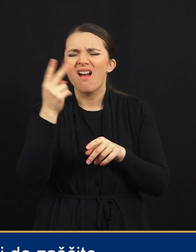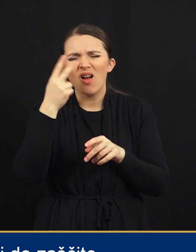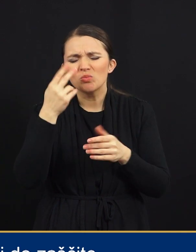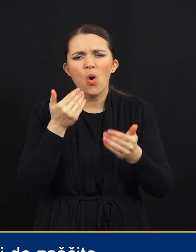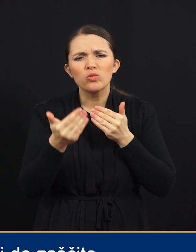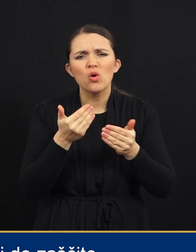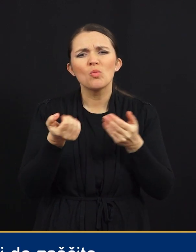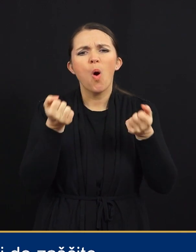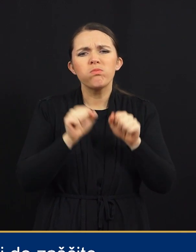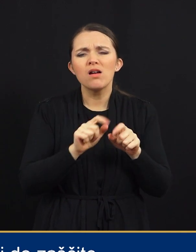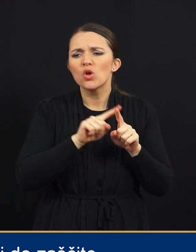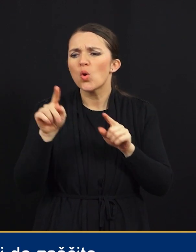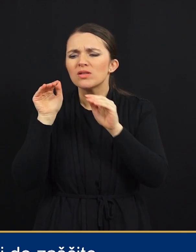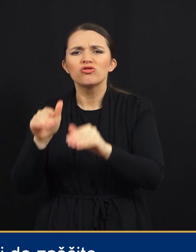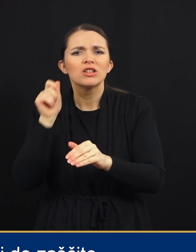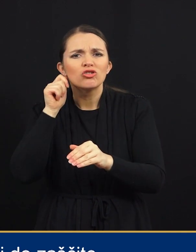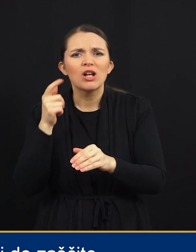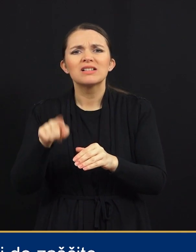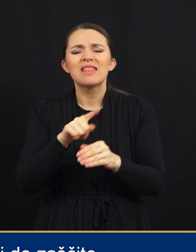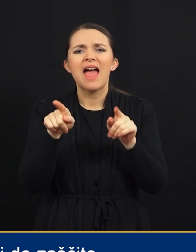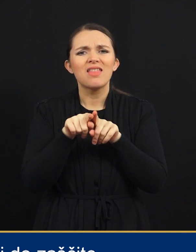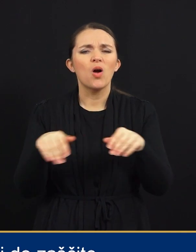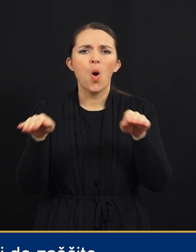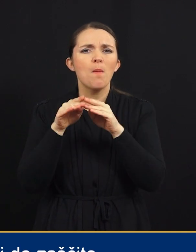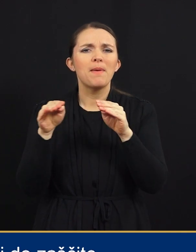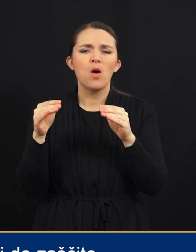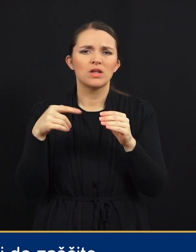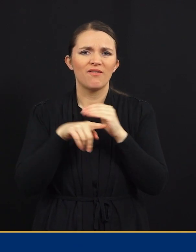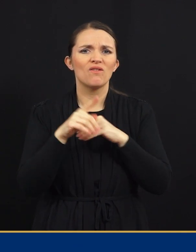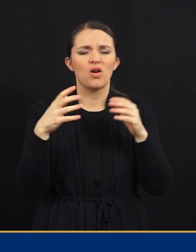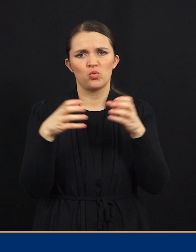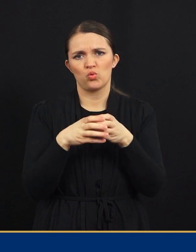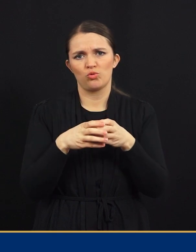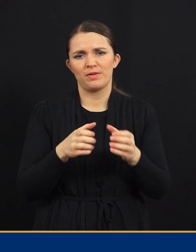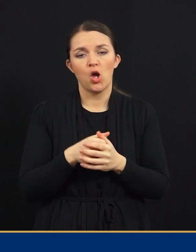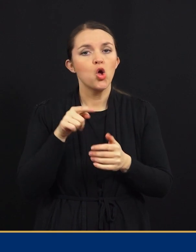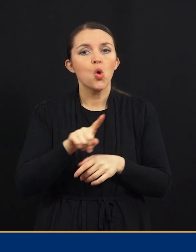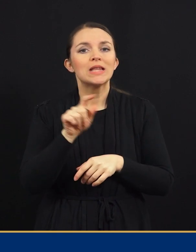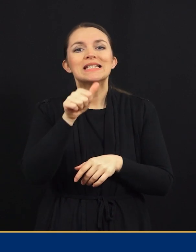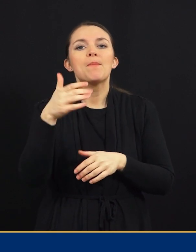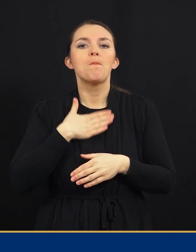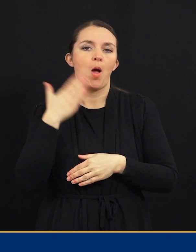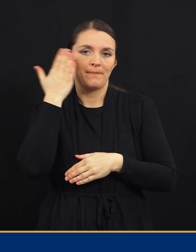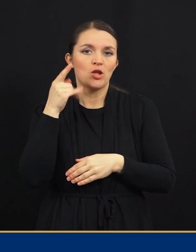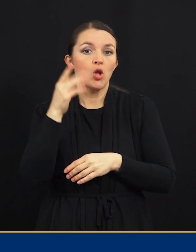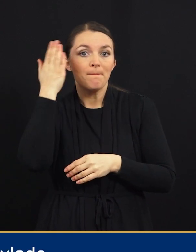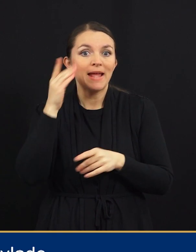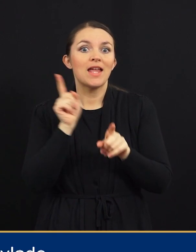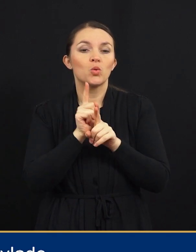nerazumnim odnosom oblasti do zaščite žensk ter enakopravnih v družbi. To ni le moje mnenje, to je